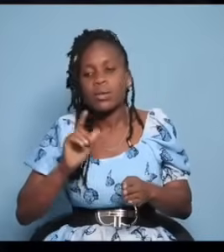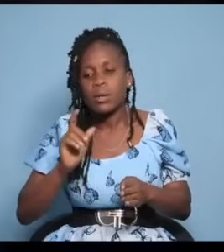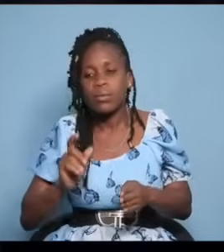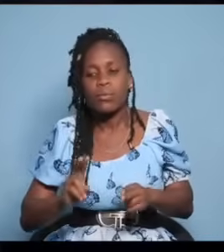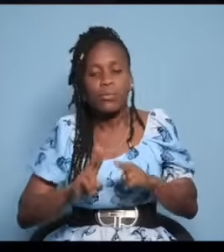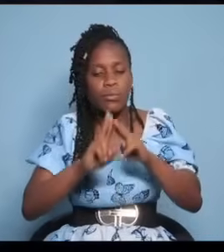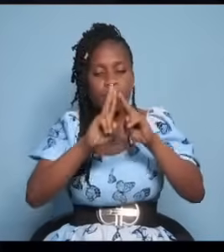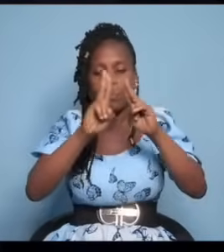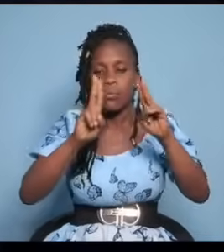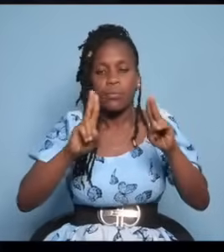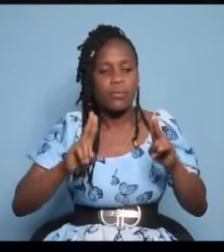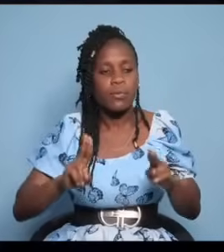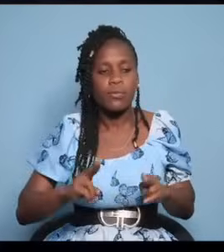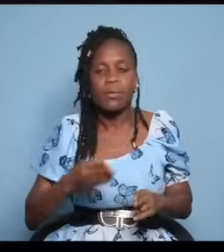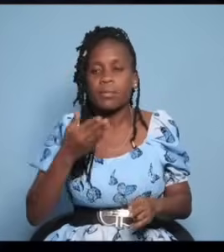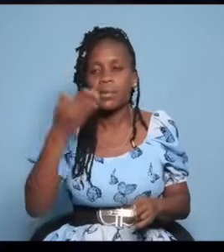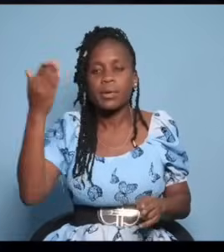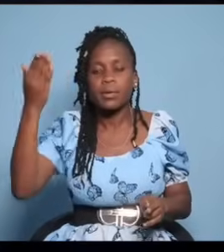vya magharibi,